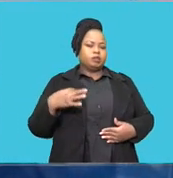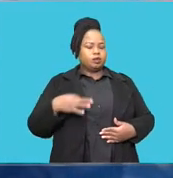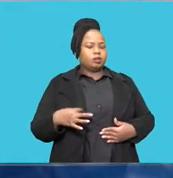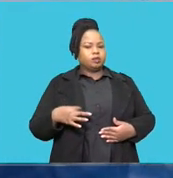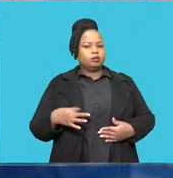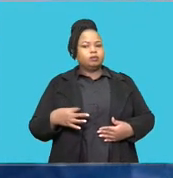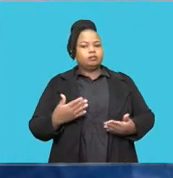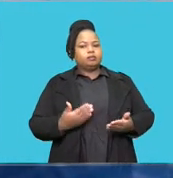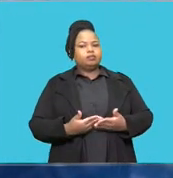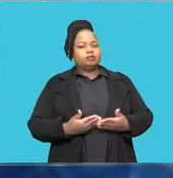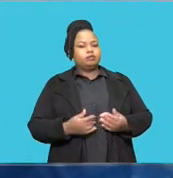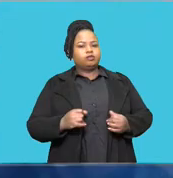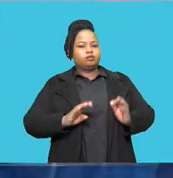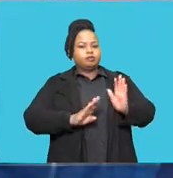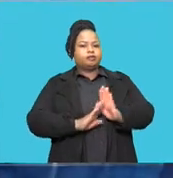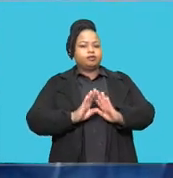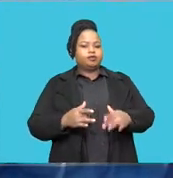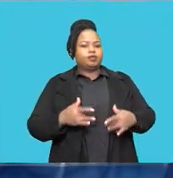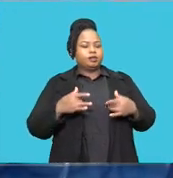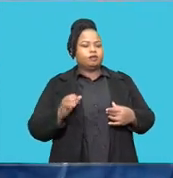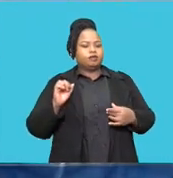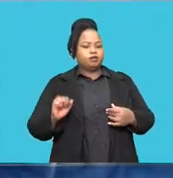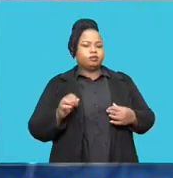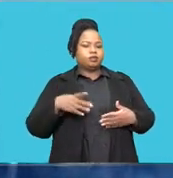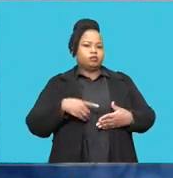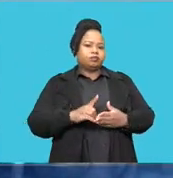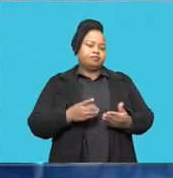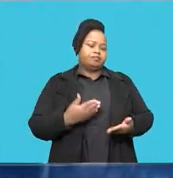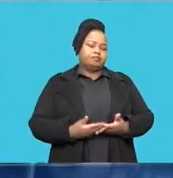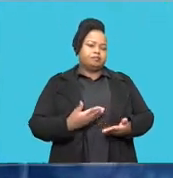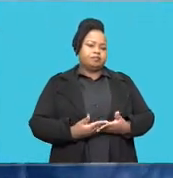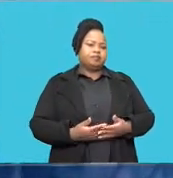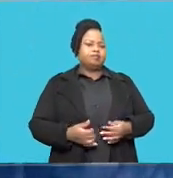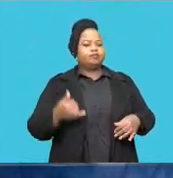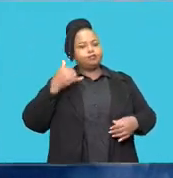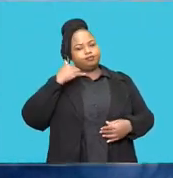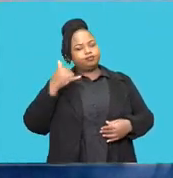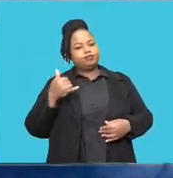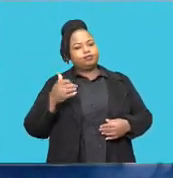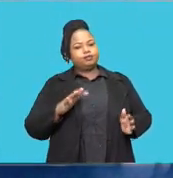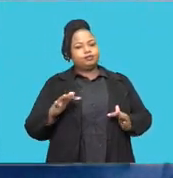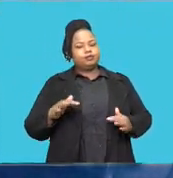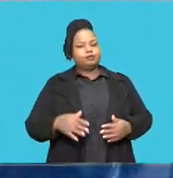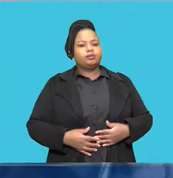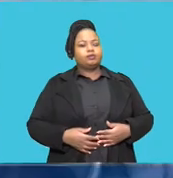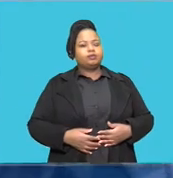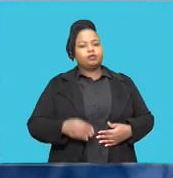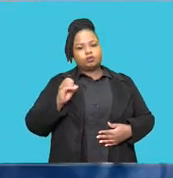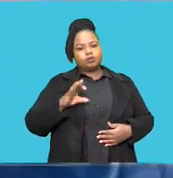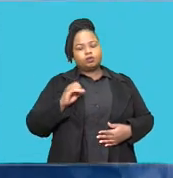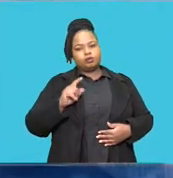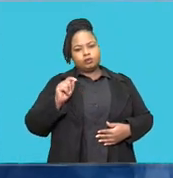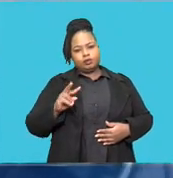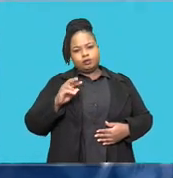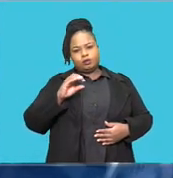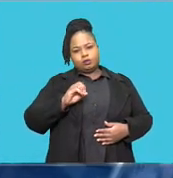athande ukuchukumisa ubomi beliqhiyazana ngokwenza umnikelo. Bangatsalela umnxeba kwinombolo yeendaba zeSoweto